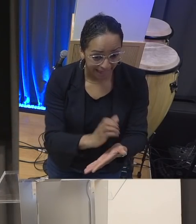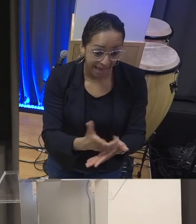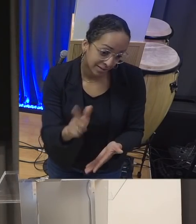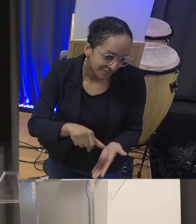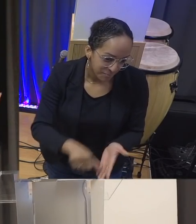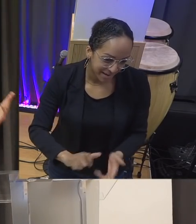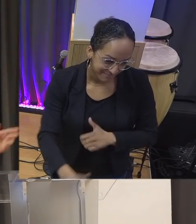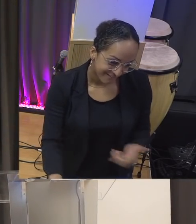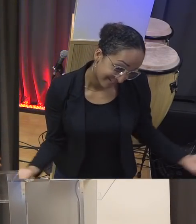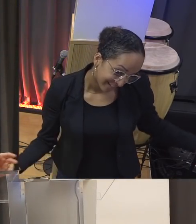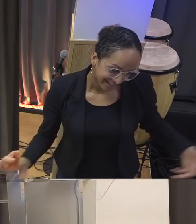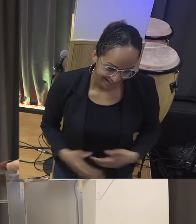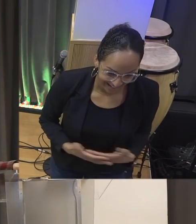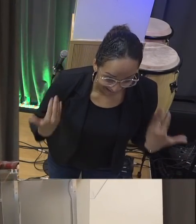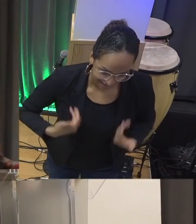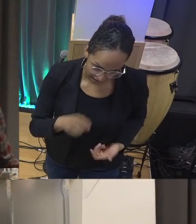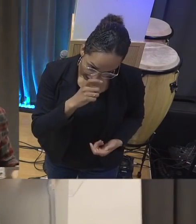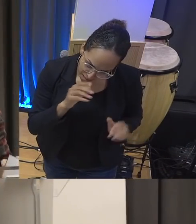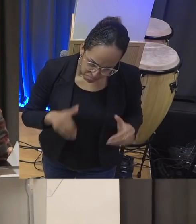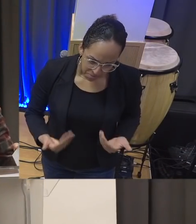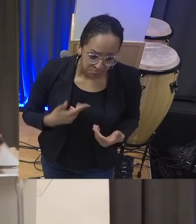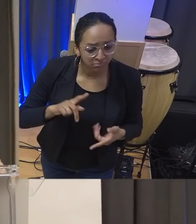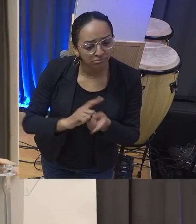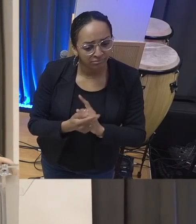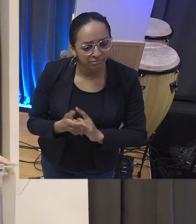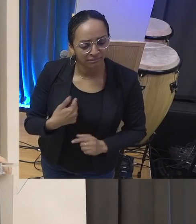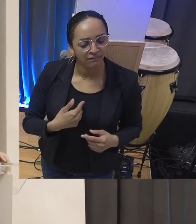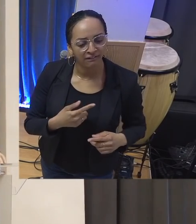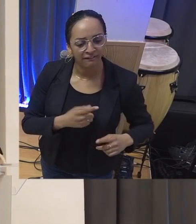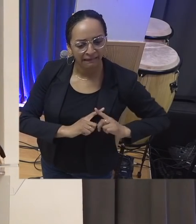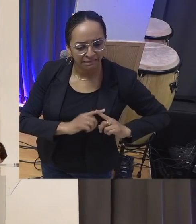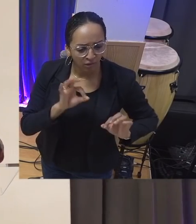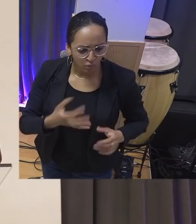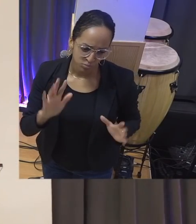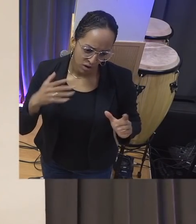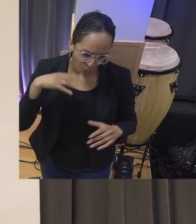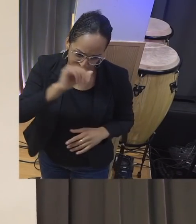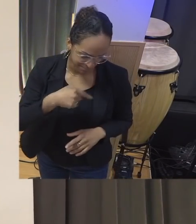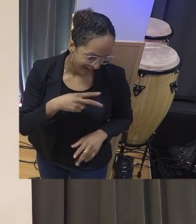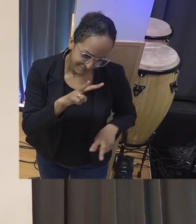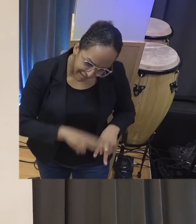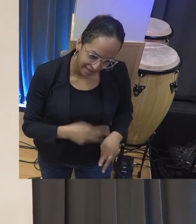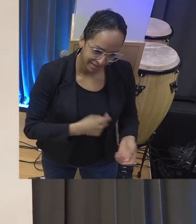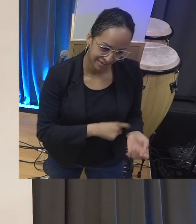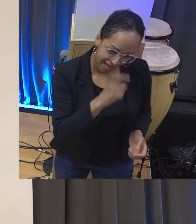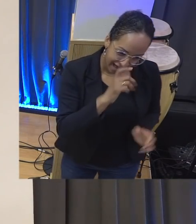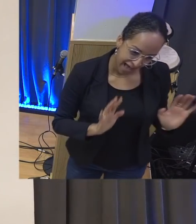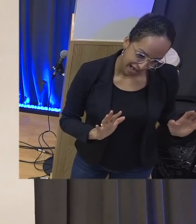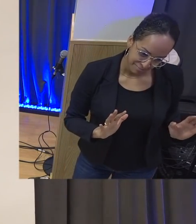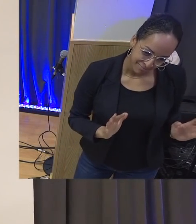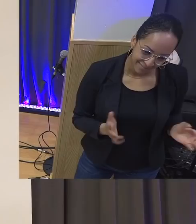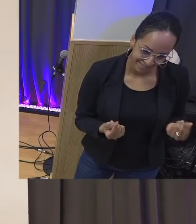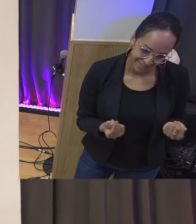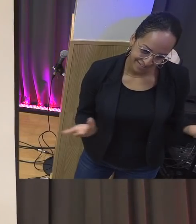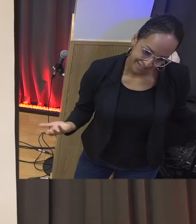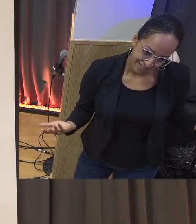Un arabe reste un arabe même après sa conversion. Hein. Ne croyez pas que j'ai beaucoup changé. Hein. Il y a des choses, c'est